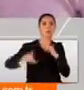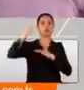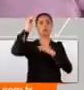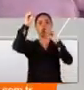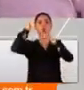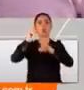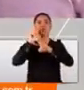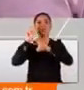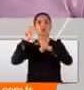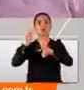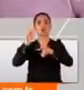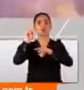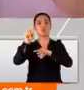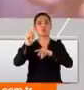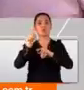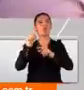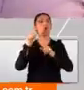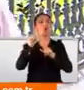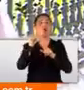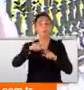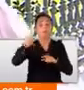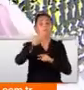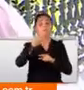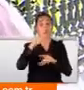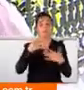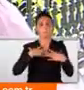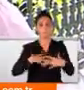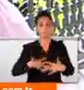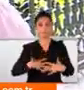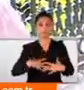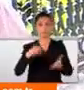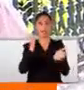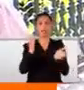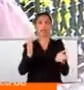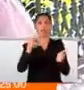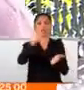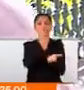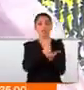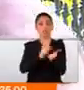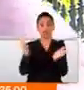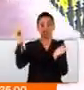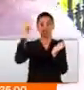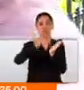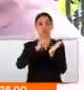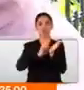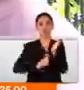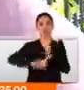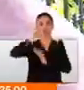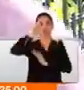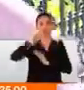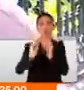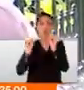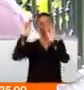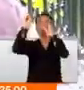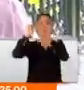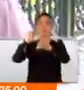konulduğunu görürler. Ve derler ki fazla zorlamaya gerek yok. Bedenini bir tabuta koyarlar, tabutunu da kubbenin üzerine